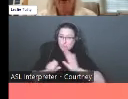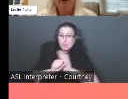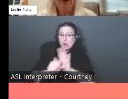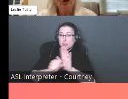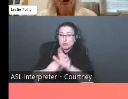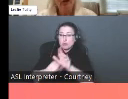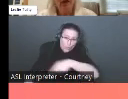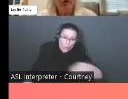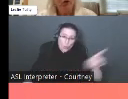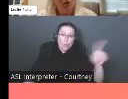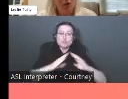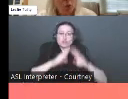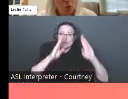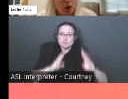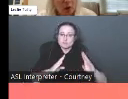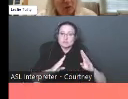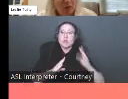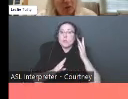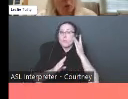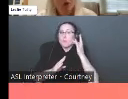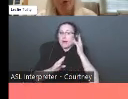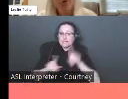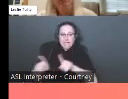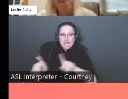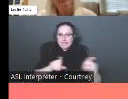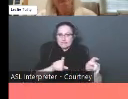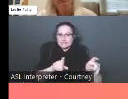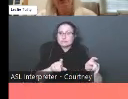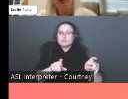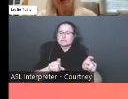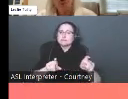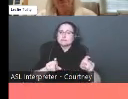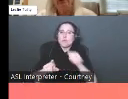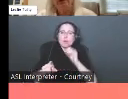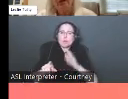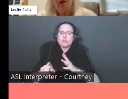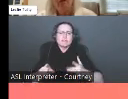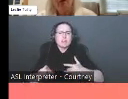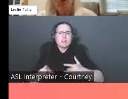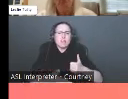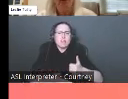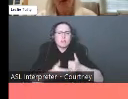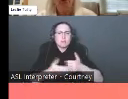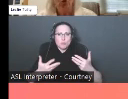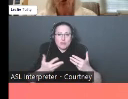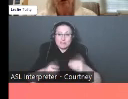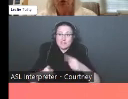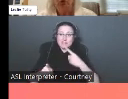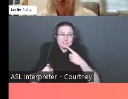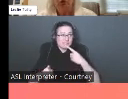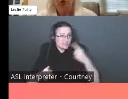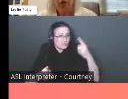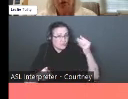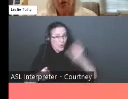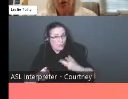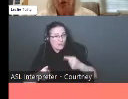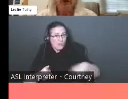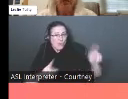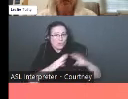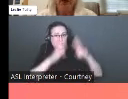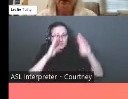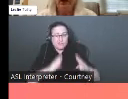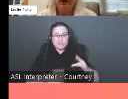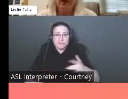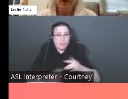Ne Ne mettez pas la pression sur les femmes pour qu'elles se rendent dans une maison d'hébergement. Selon l'étude, ce qui était le